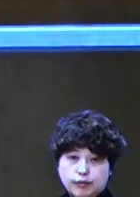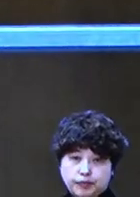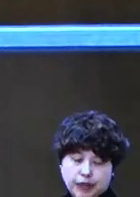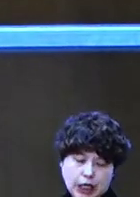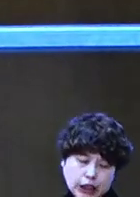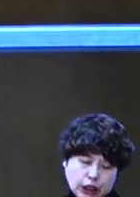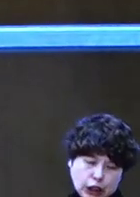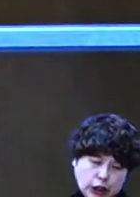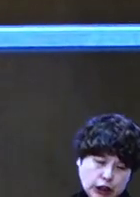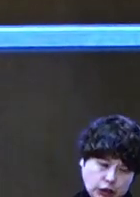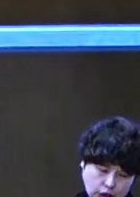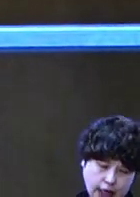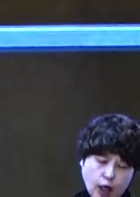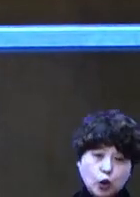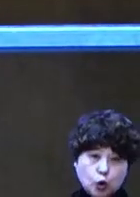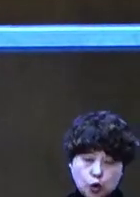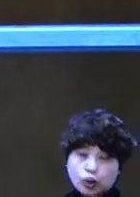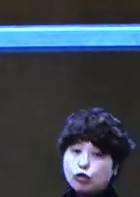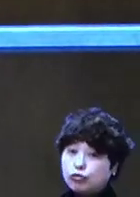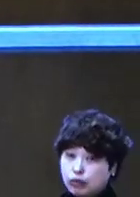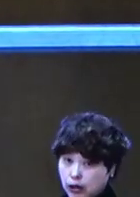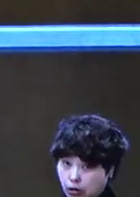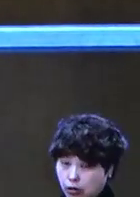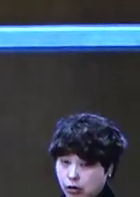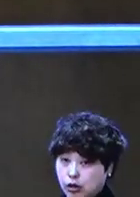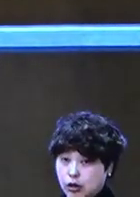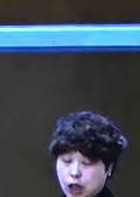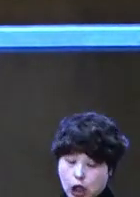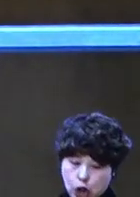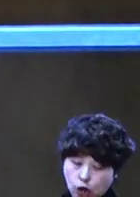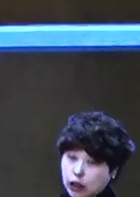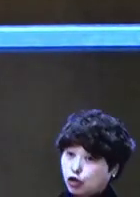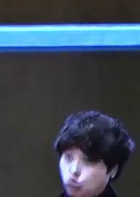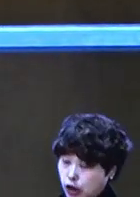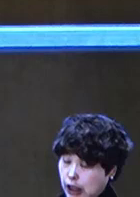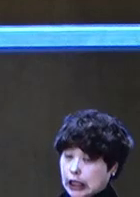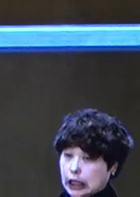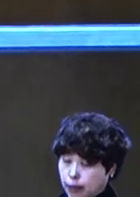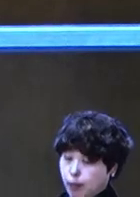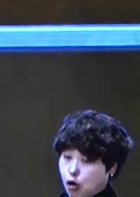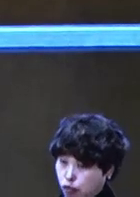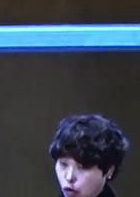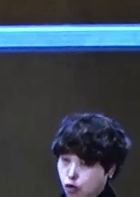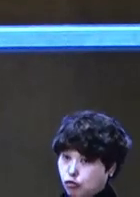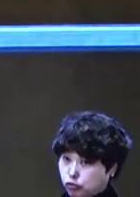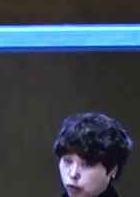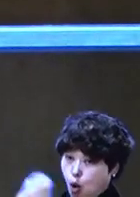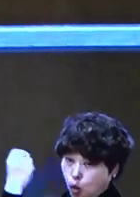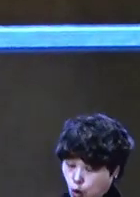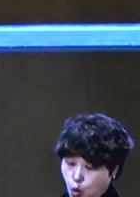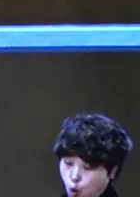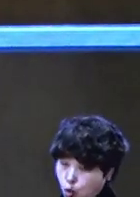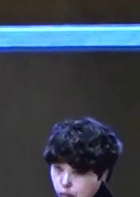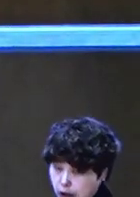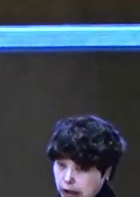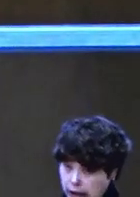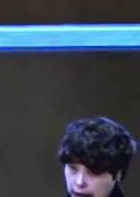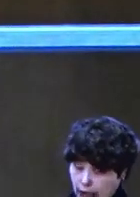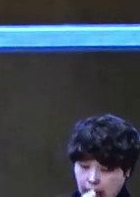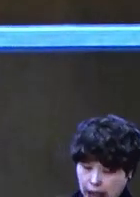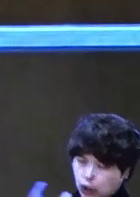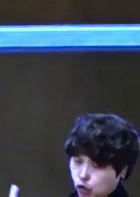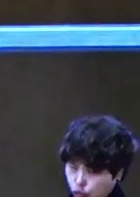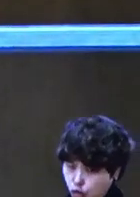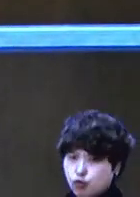의회 조직 개편을 지원하고자 혁신 추진 특별위원회 구성과 공무원 인사규칙 개정을 통해